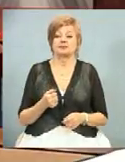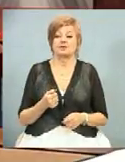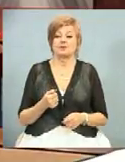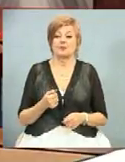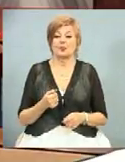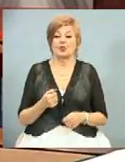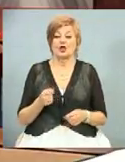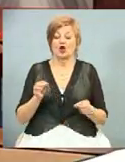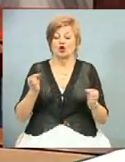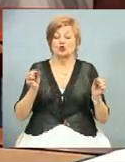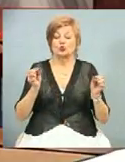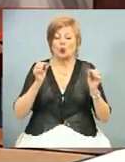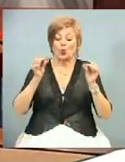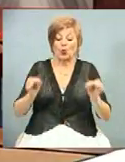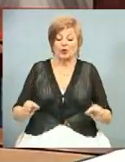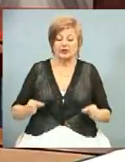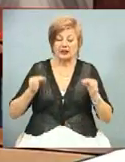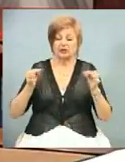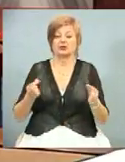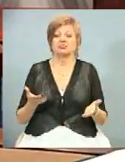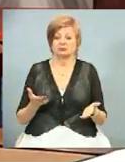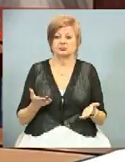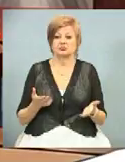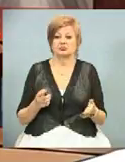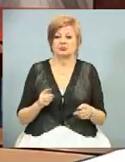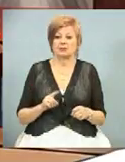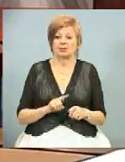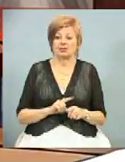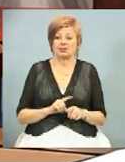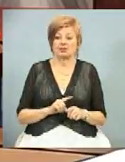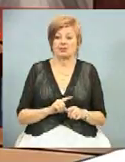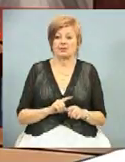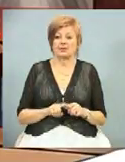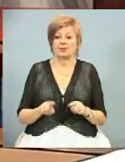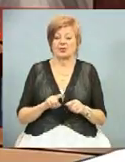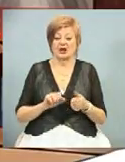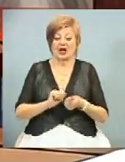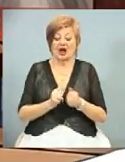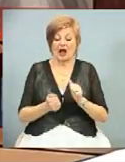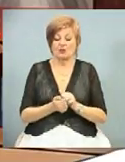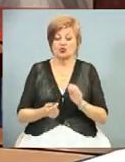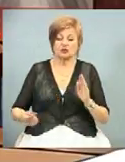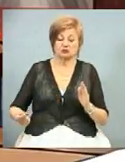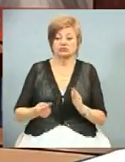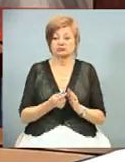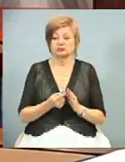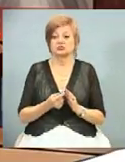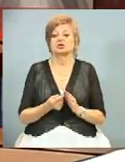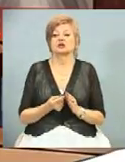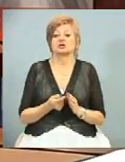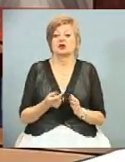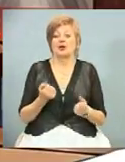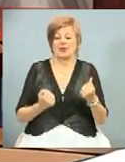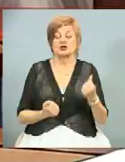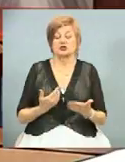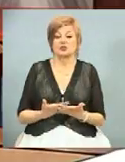була б тонька шина, то б на камушок наїхала б